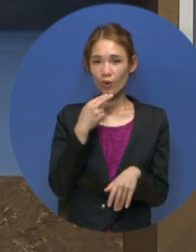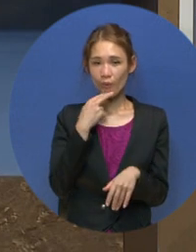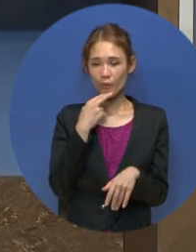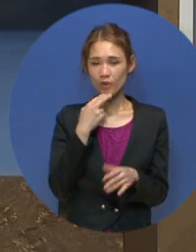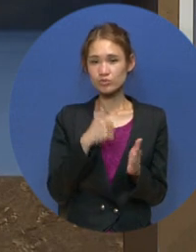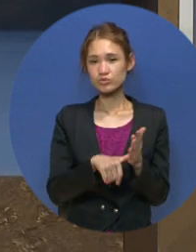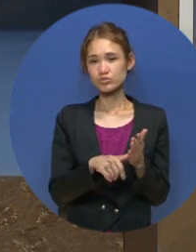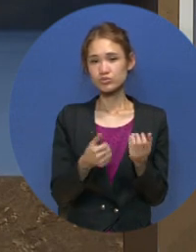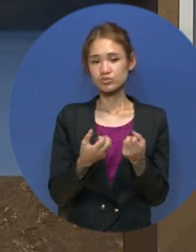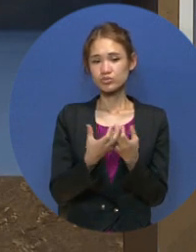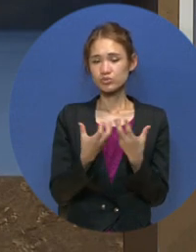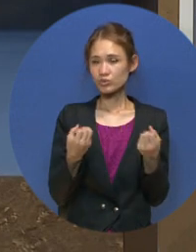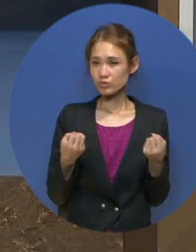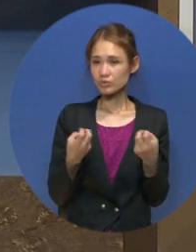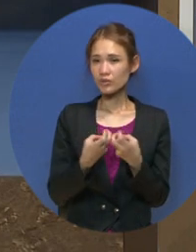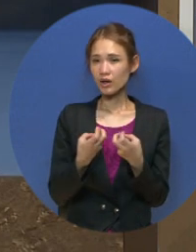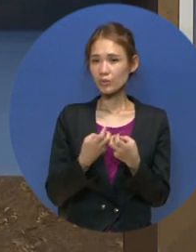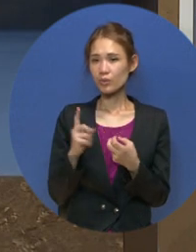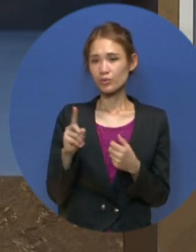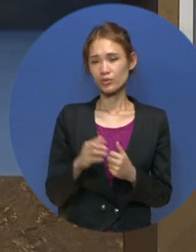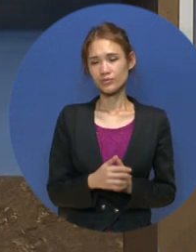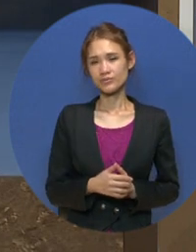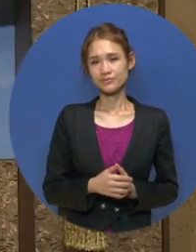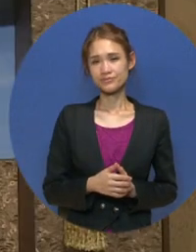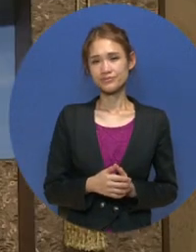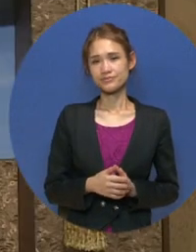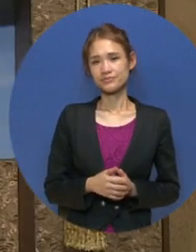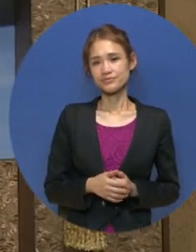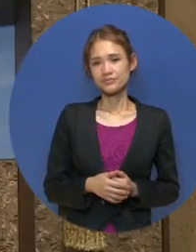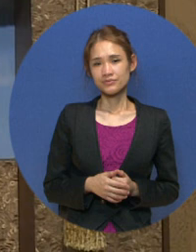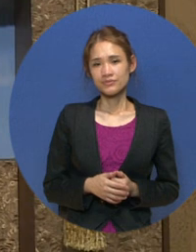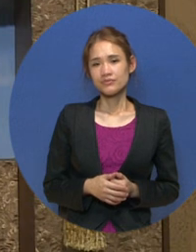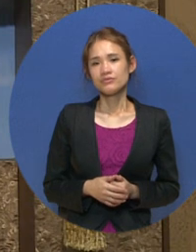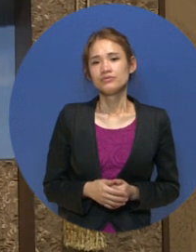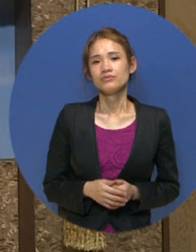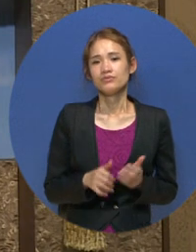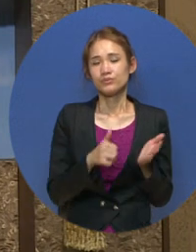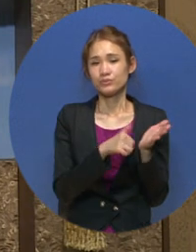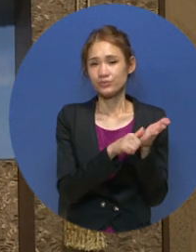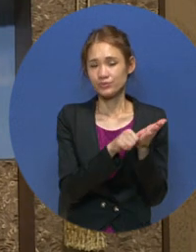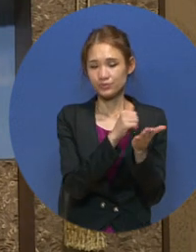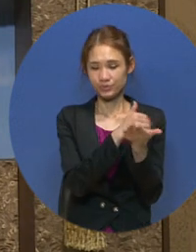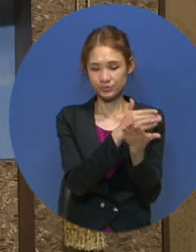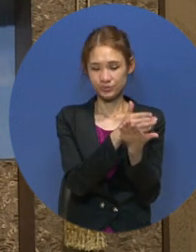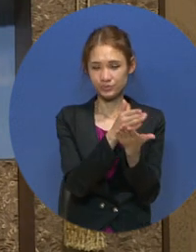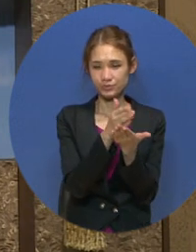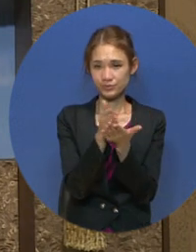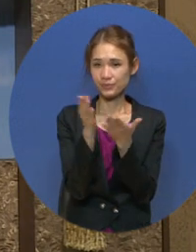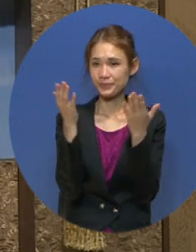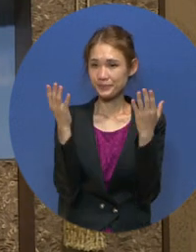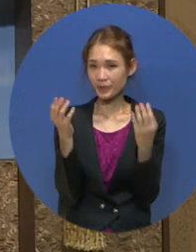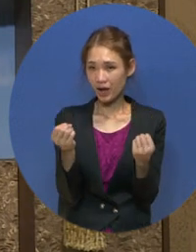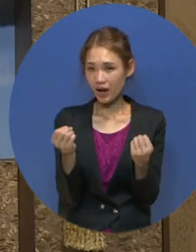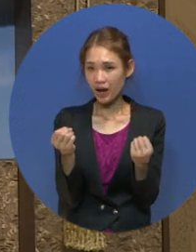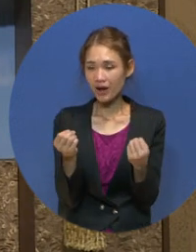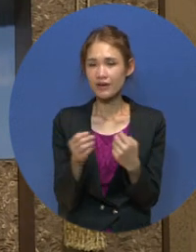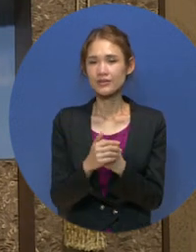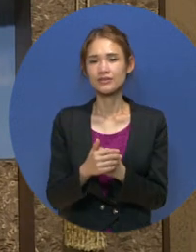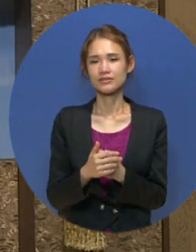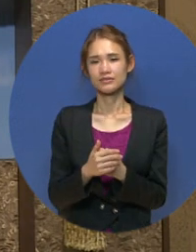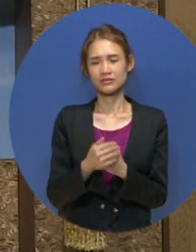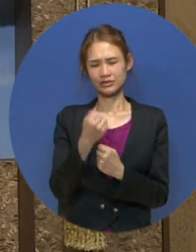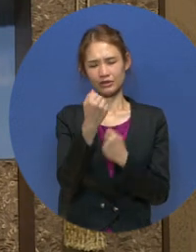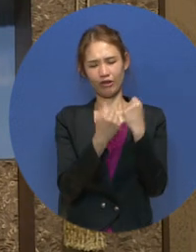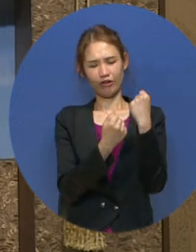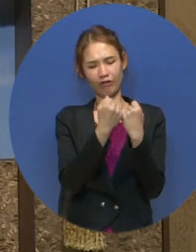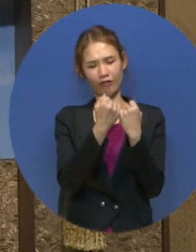없는 물품은 어떻게 구분을 할 수 있을까요? 워낙 그 물류가 많다, 종류가 많다 보니까 네. 그걸